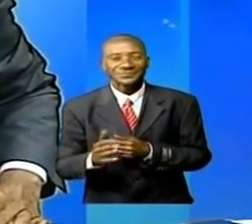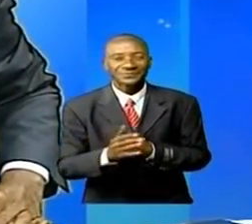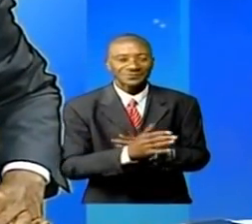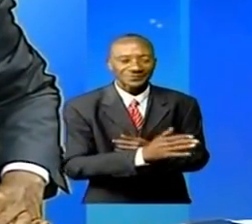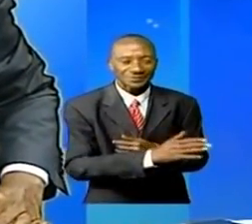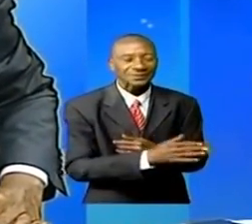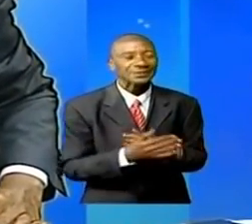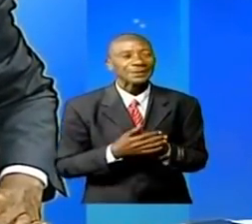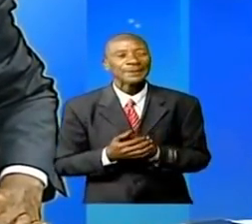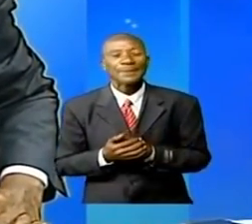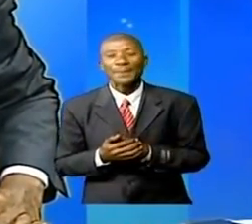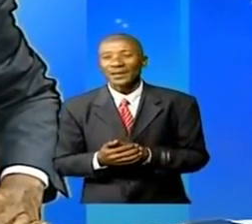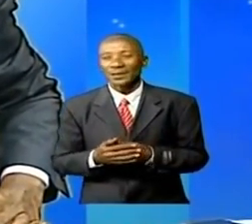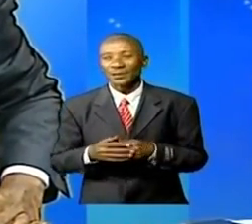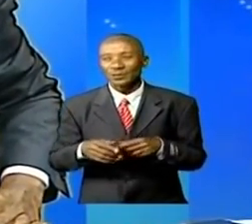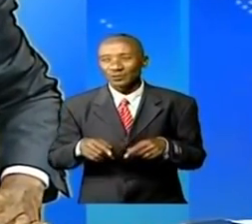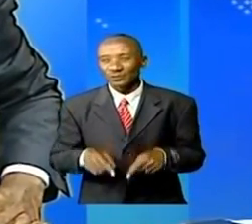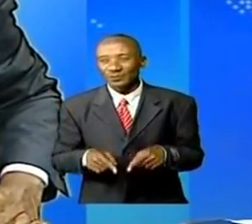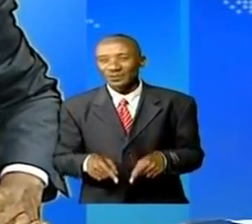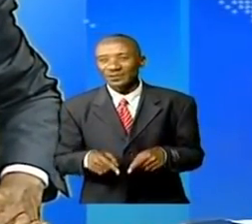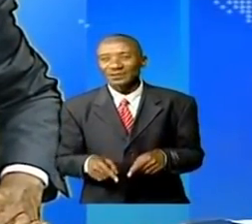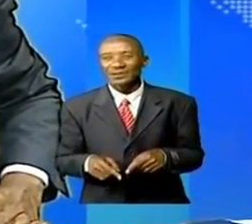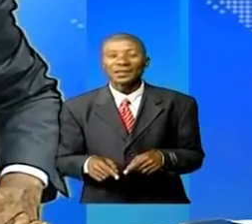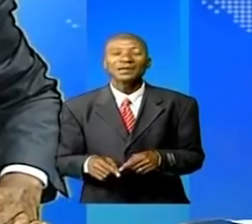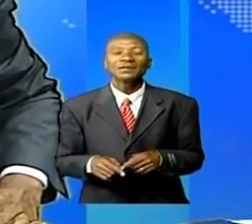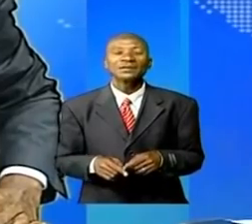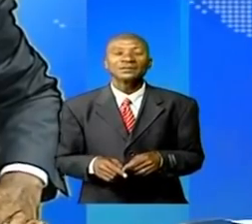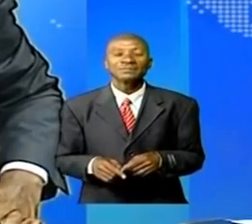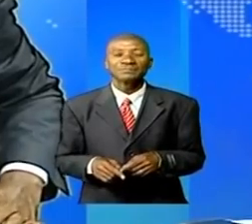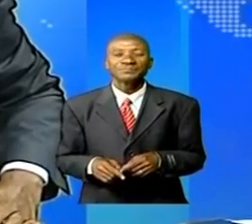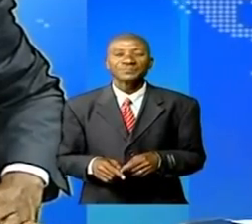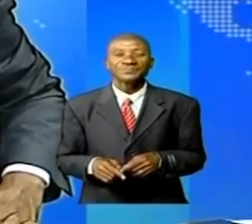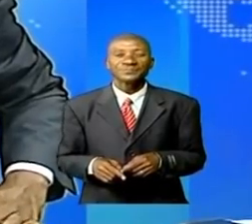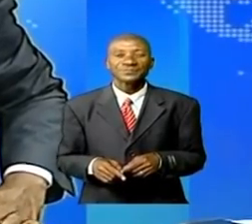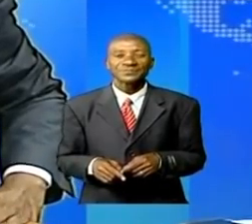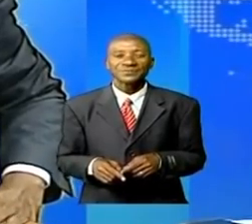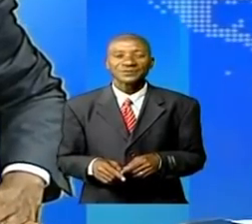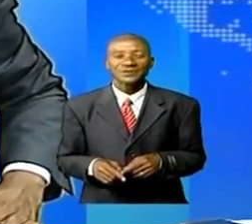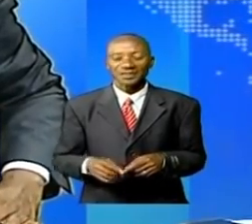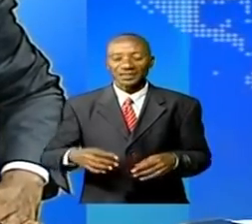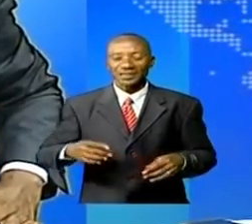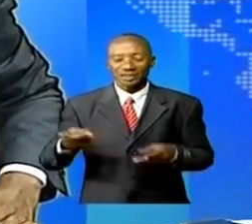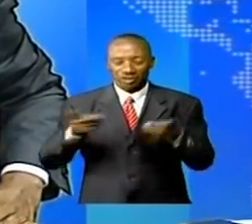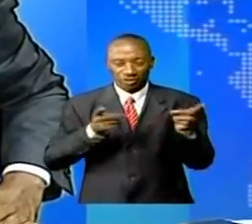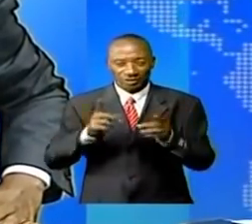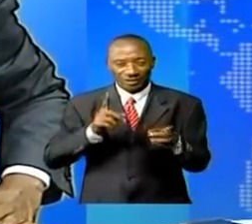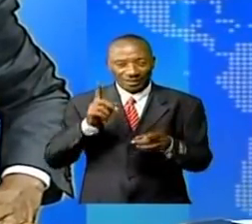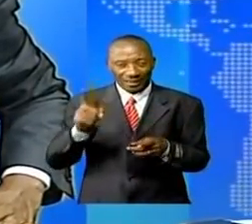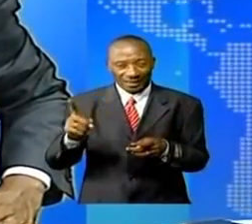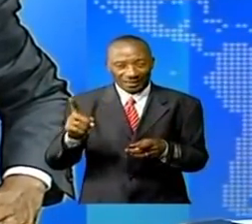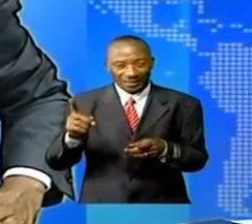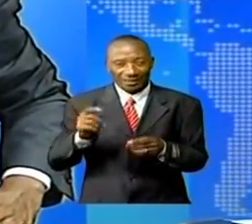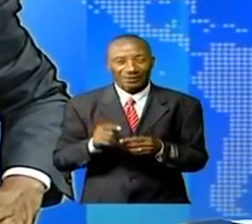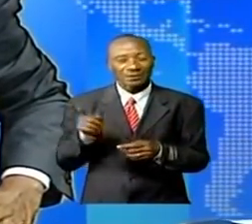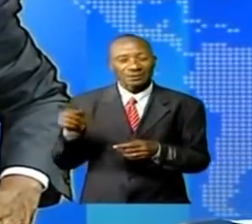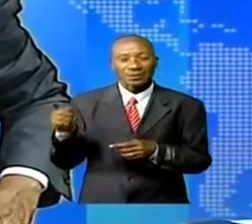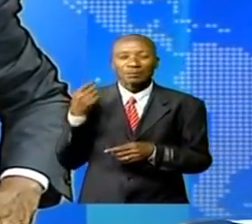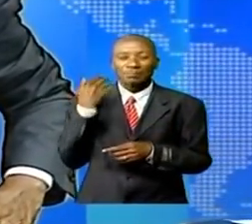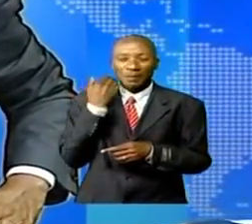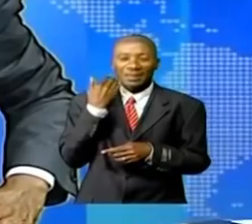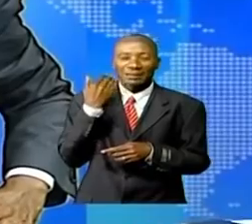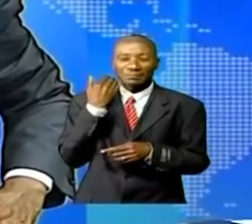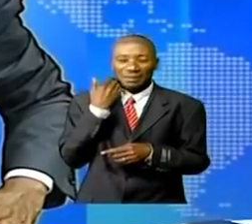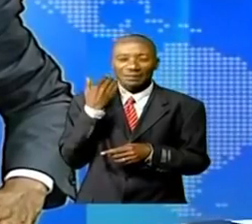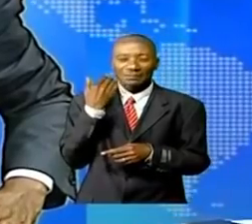quelque peu menacé. Le Congolais Manda Tchebwa, directeur général du Centre international des civilisations bantoues, est resté longtemps malade à Kinshasa.